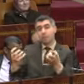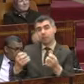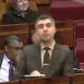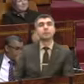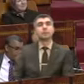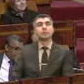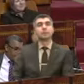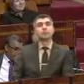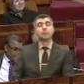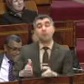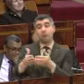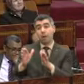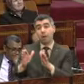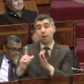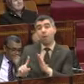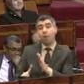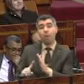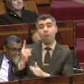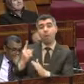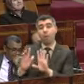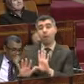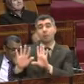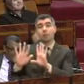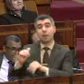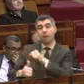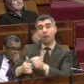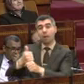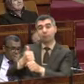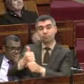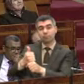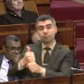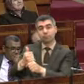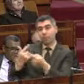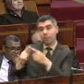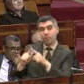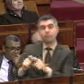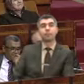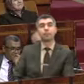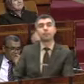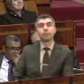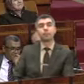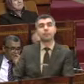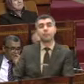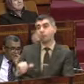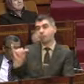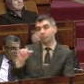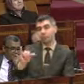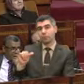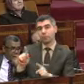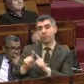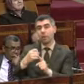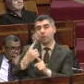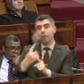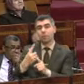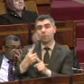منذ انطلاق الاشغال به منذ ازيد من 10 سنوات تسبب في اضرار جسيمه للساكنه منهم الاحياء والاموات